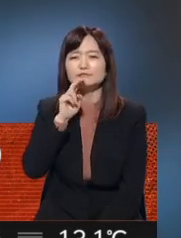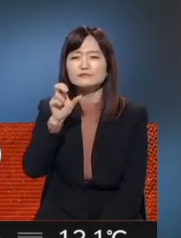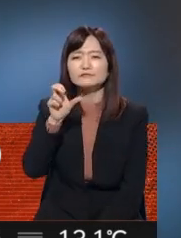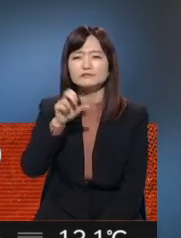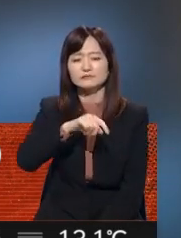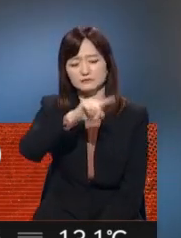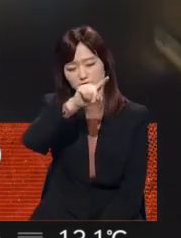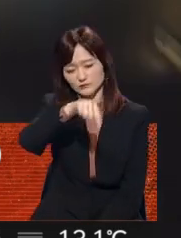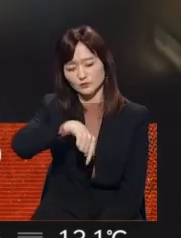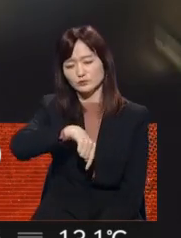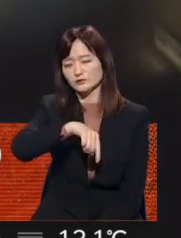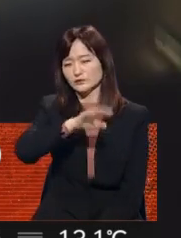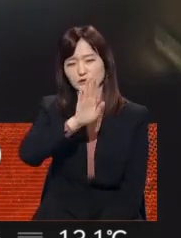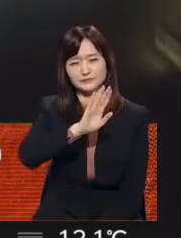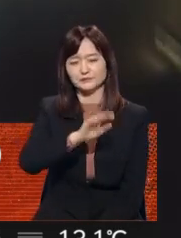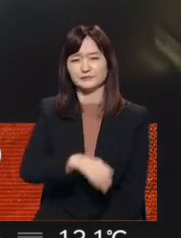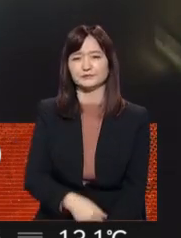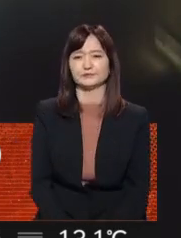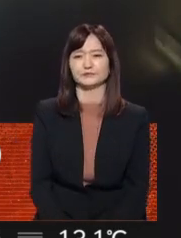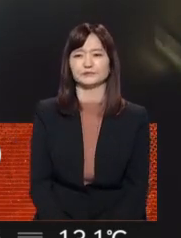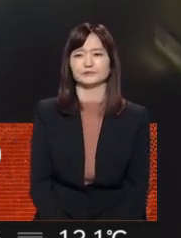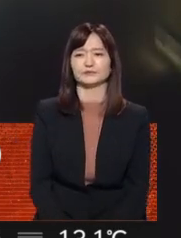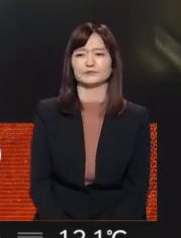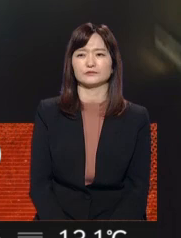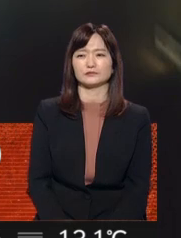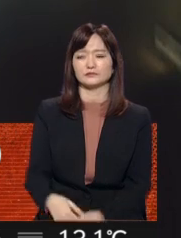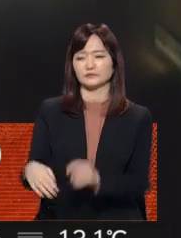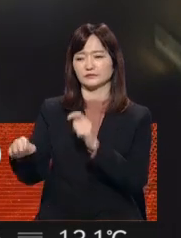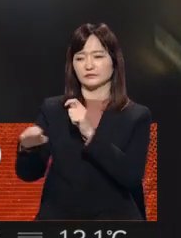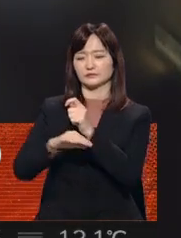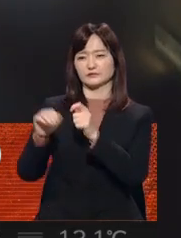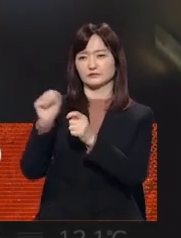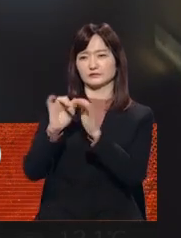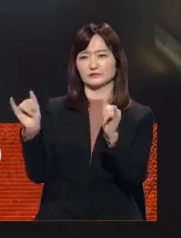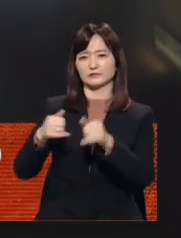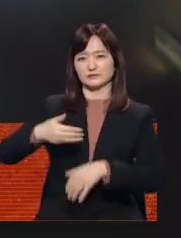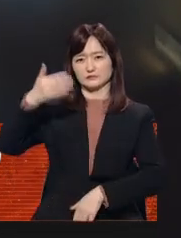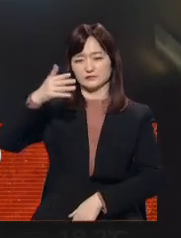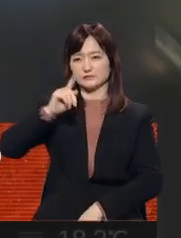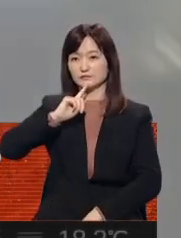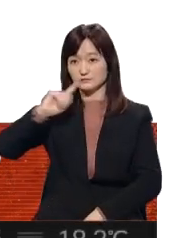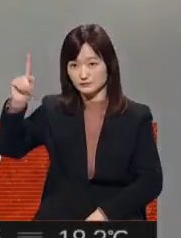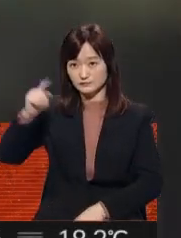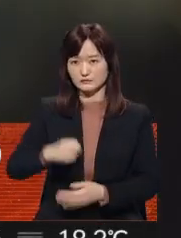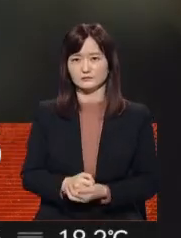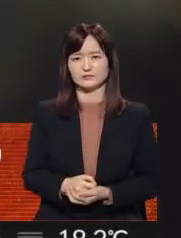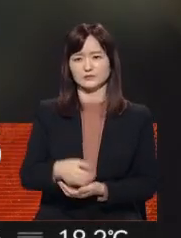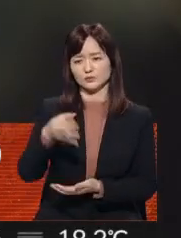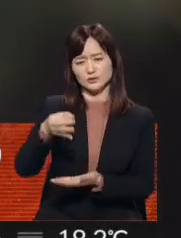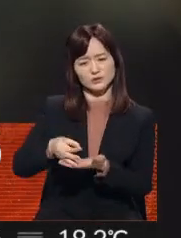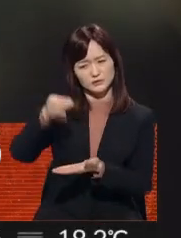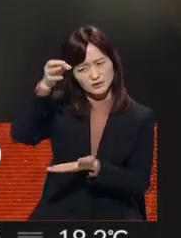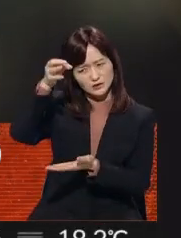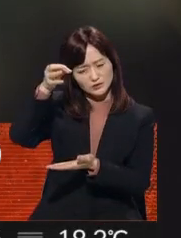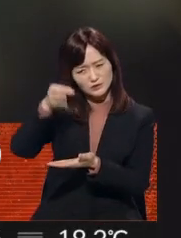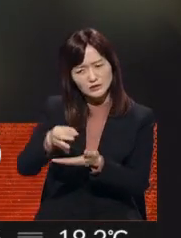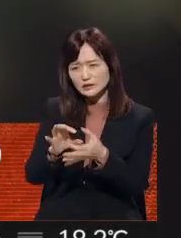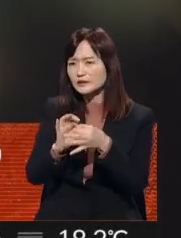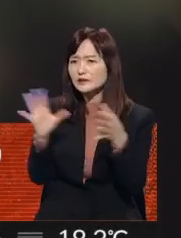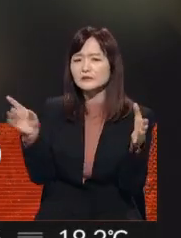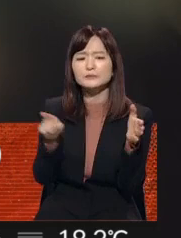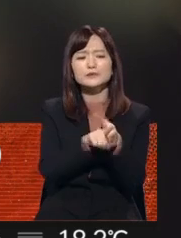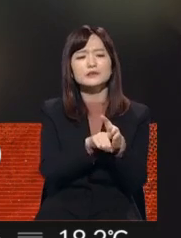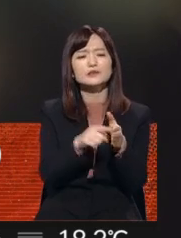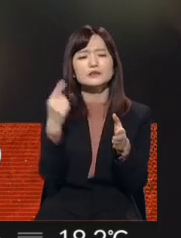하지만 승객은 돌아오지 않았습니다. 이 피해 택시기사는요. 제보 영상 보내면서 요금이 많고 적고를 떠나서 믿어달라면서